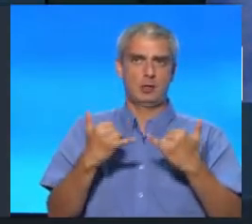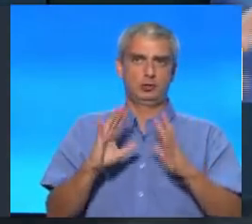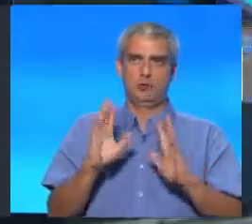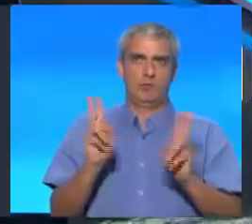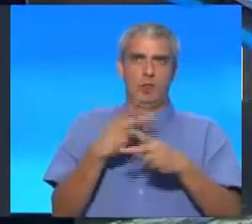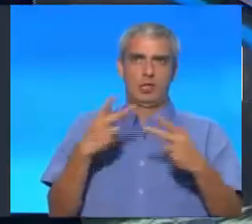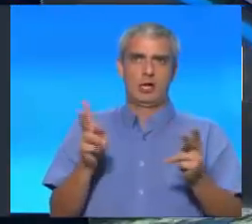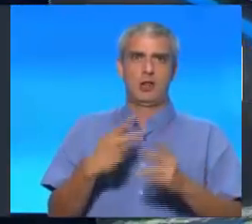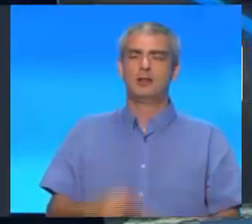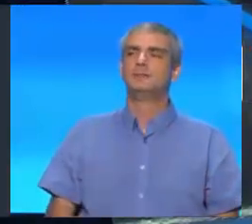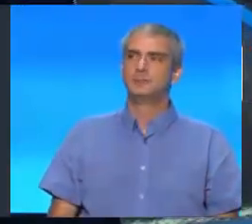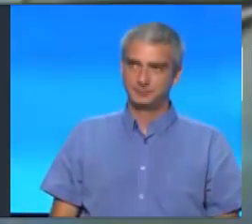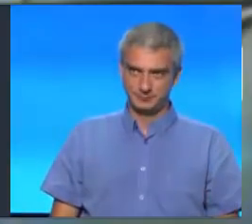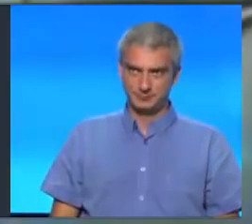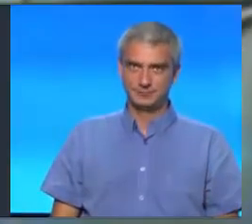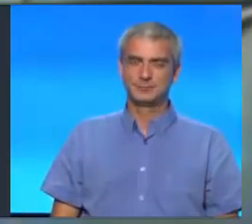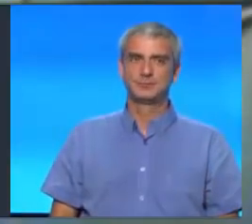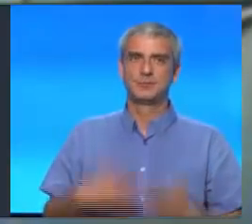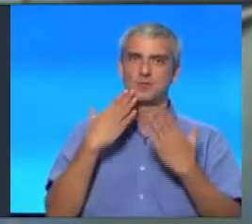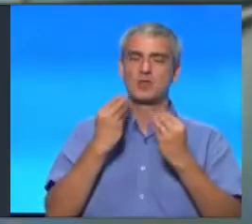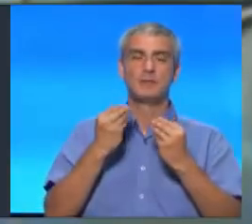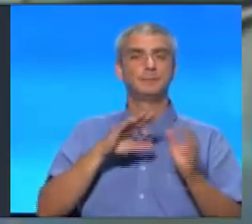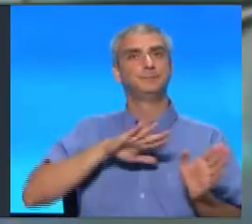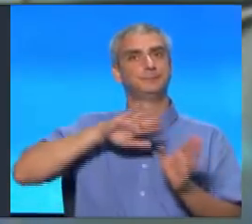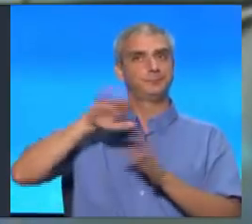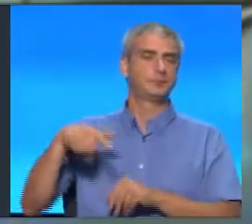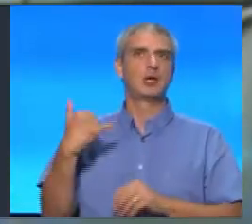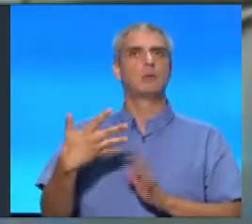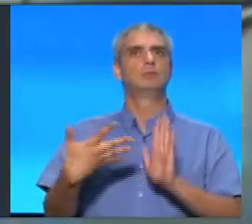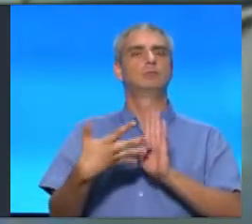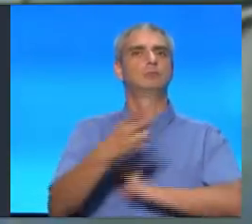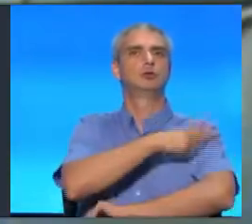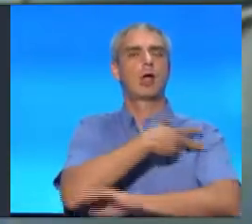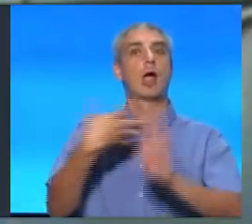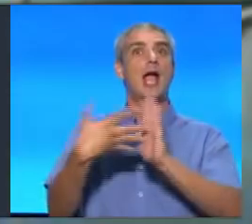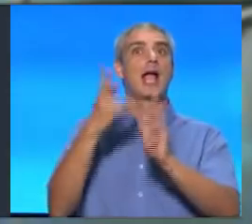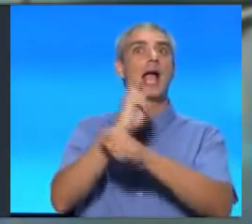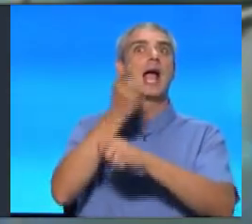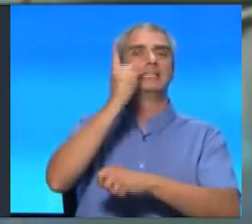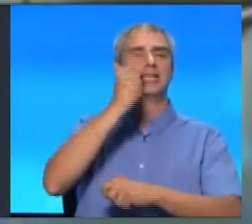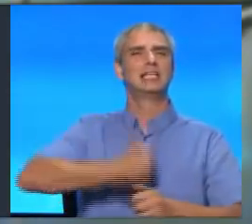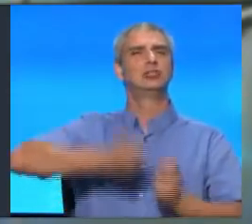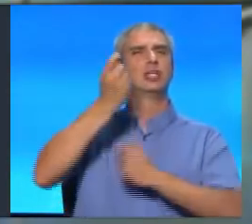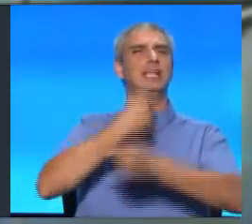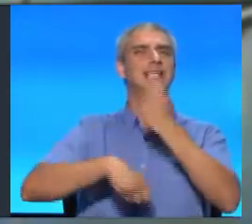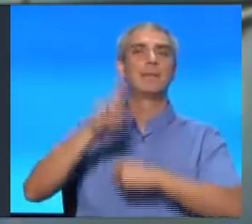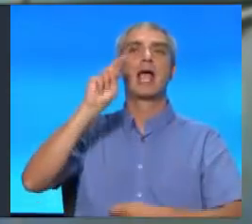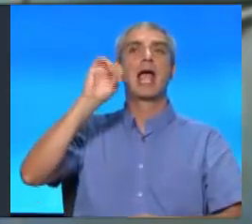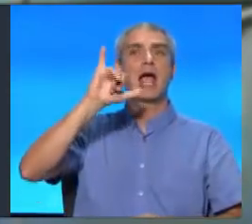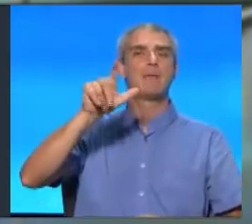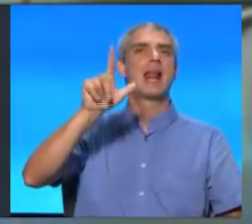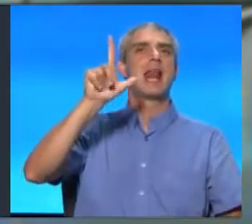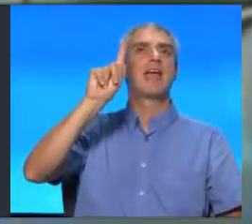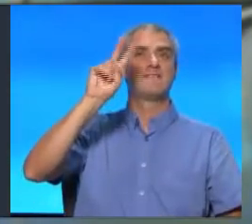יכול. תודה רבה, זאב. המשטרה חקרה היום באזהרה את איש העסקים רמי לוי ואת ראש מועצת מבשרת ציון יורם